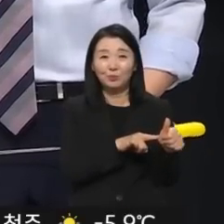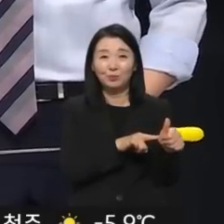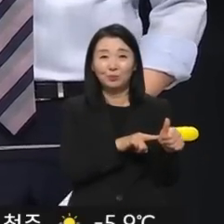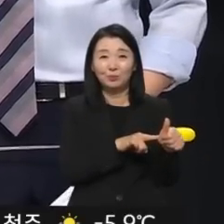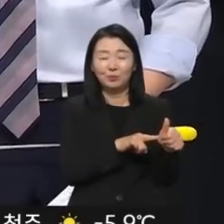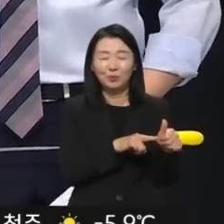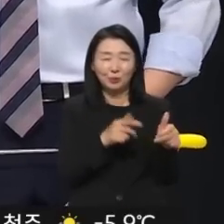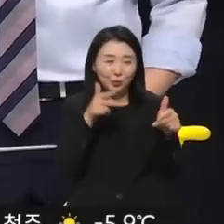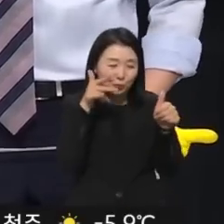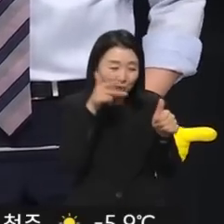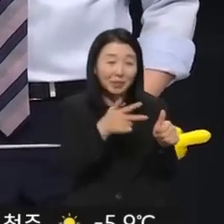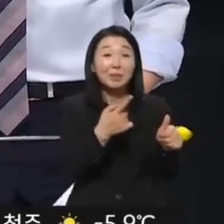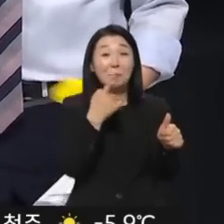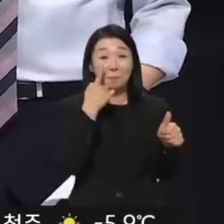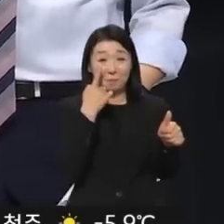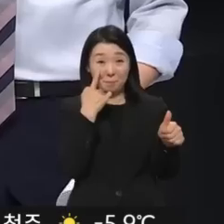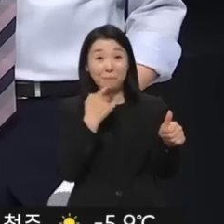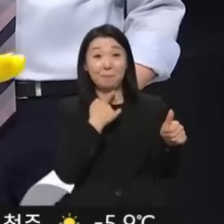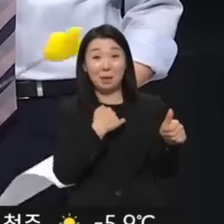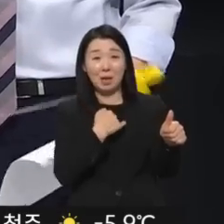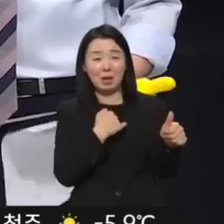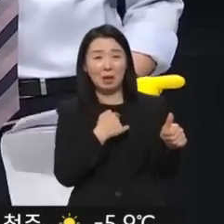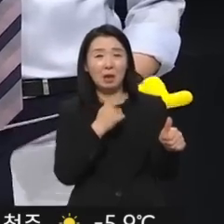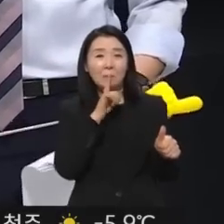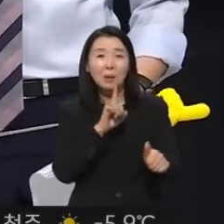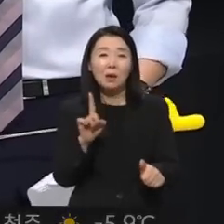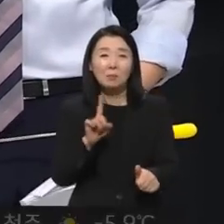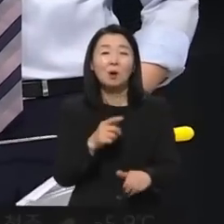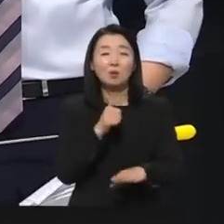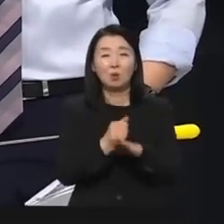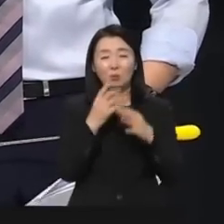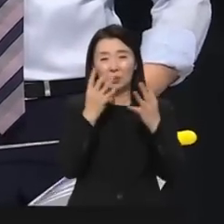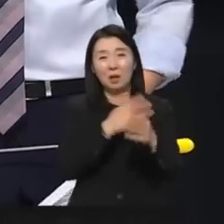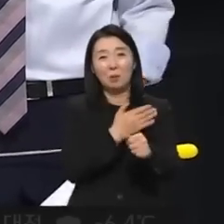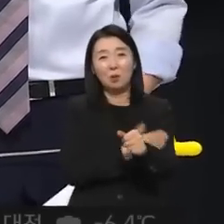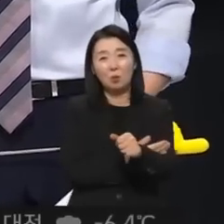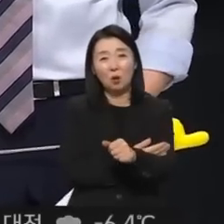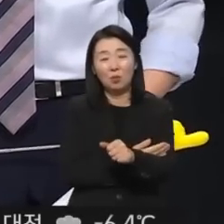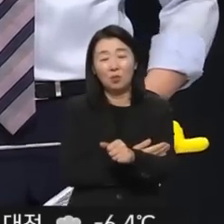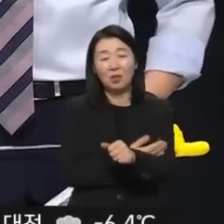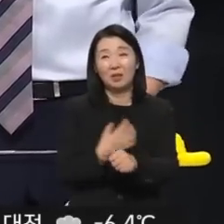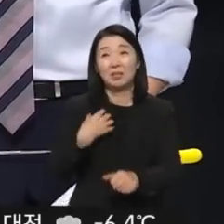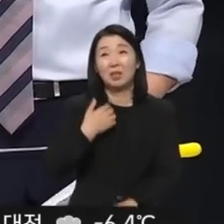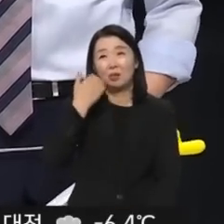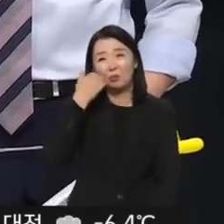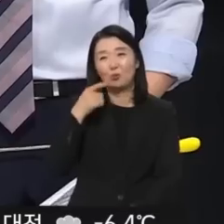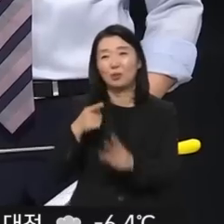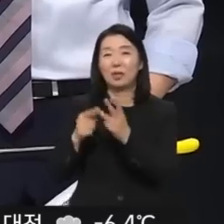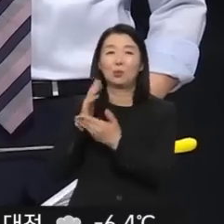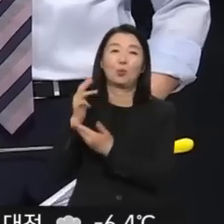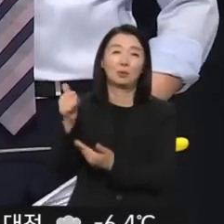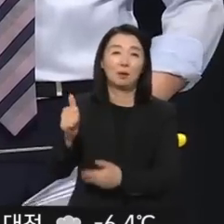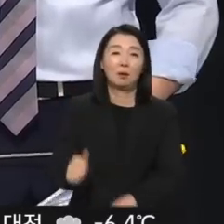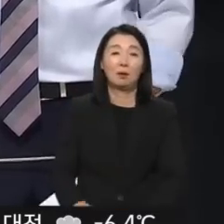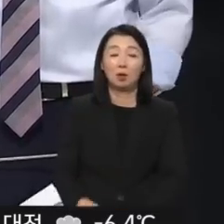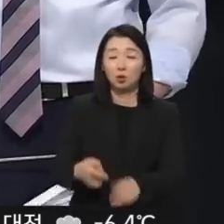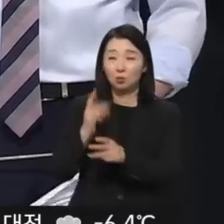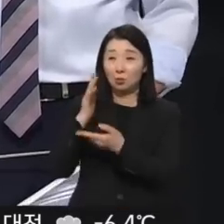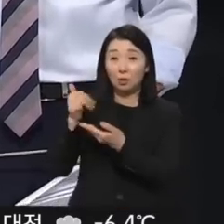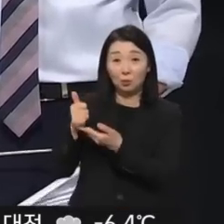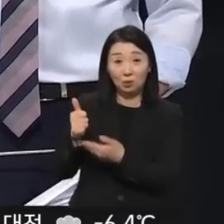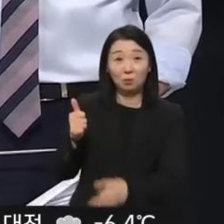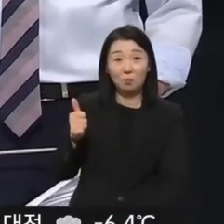경남지사에게 줌인해봤는데요. 이러니 저러니 해도 결국 사면권을 행사한 건 대통령 본인이죠. 과연 윤석열